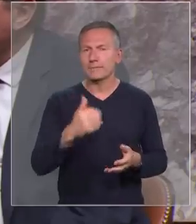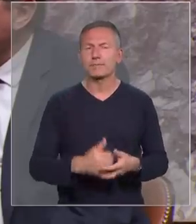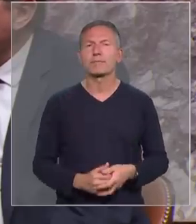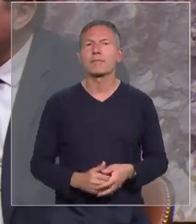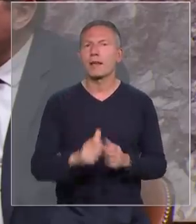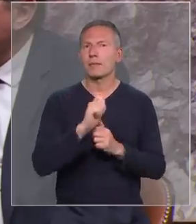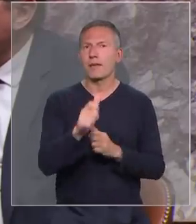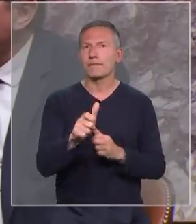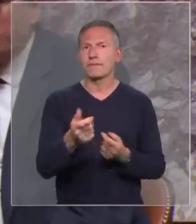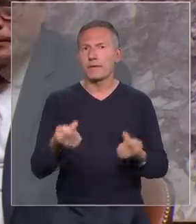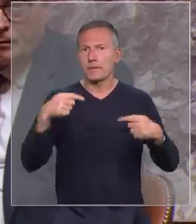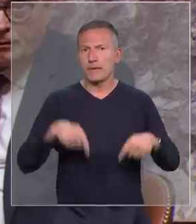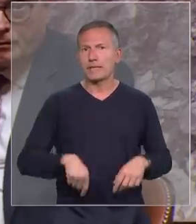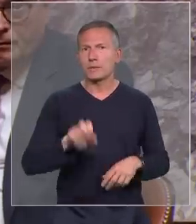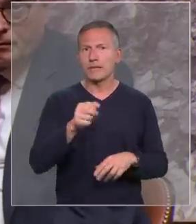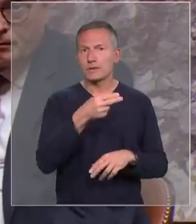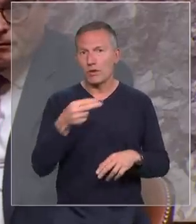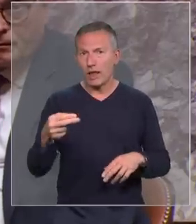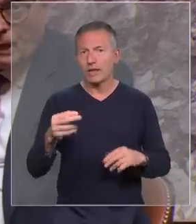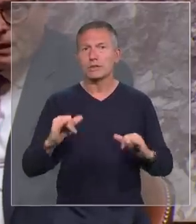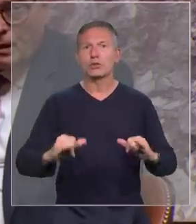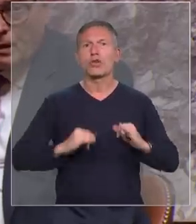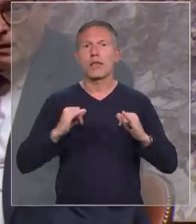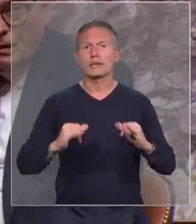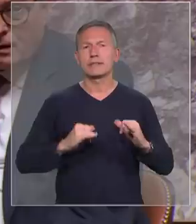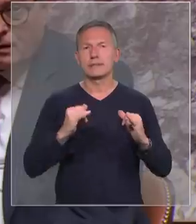Pap Ndiaye, ministre de l'Éducation nationale et de la jeunesse.